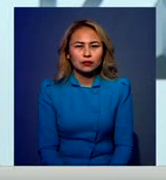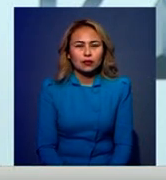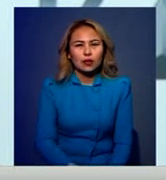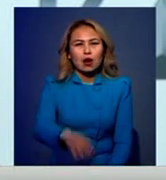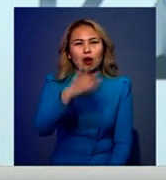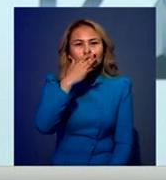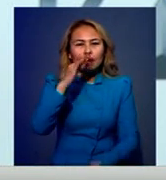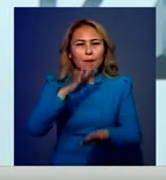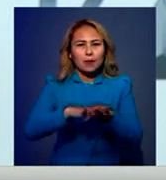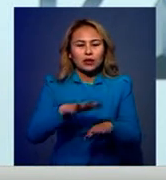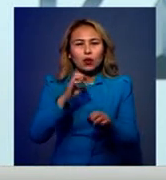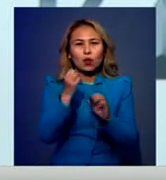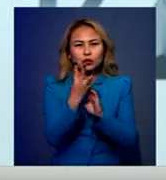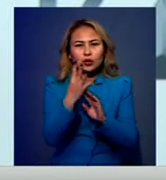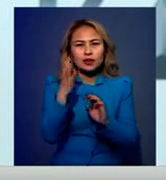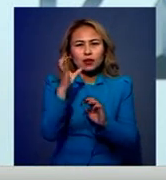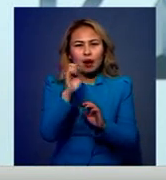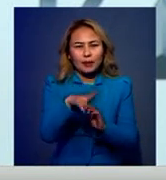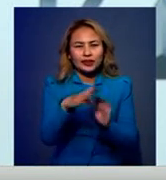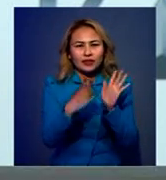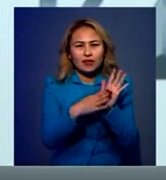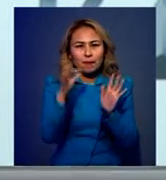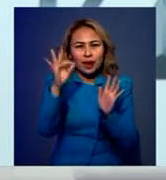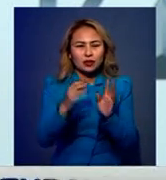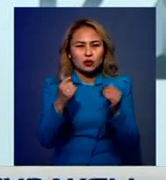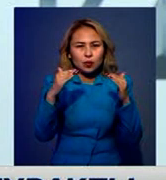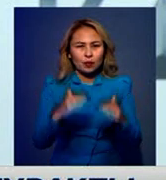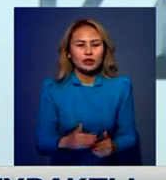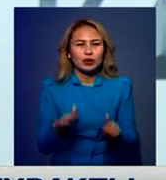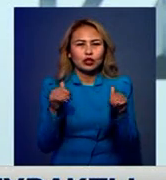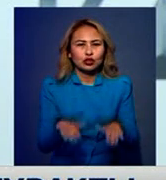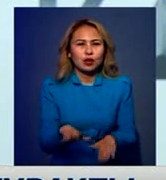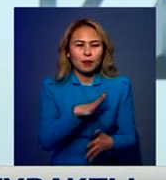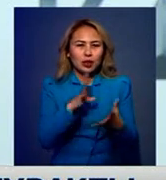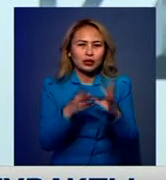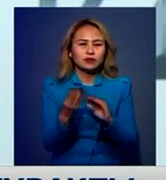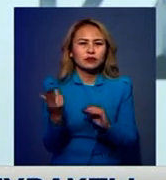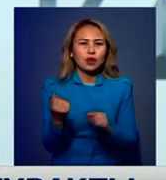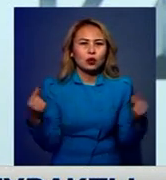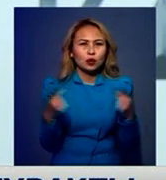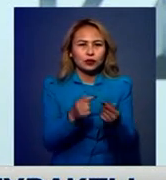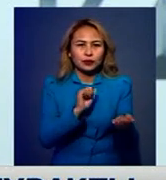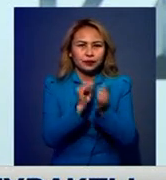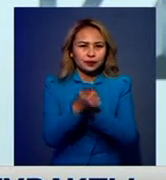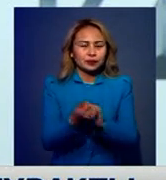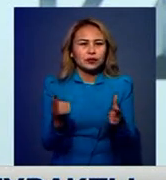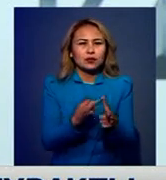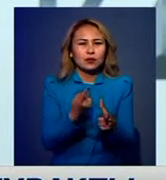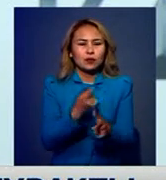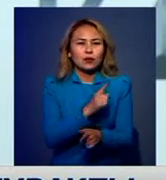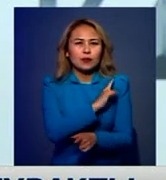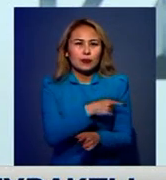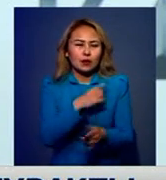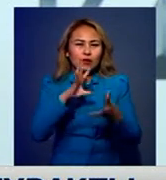Ұлттық банк 19 сәуірде базалық мөлшерлемені 9%-ға төмендету туралы шешім қабылдады. Әрине, бұл айырбас бағамына қысымды күшейтеді.